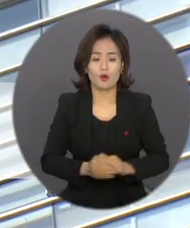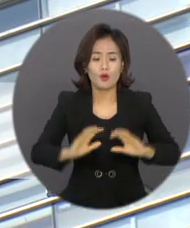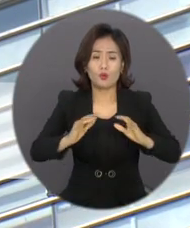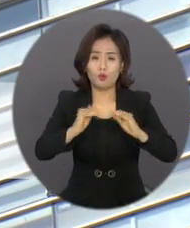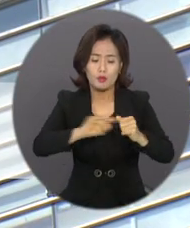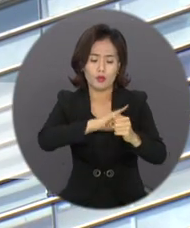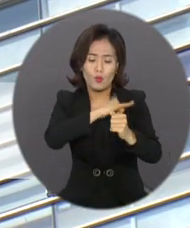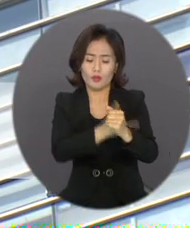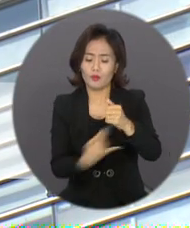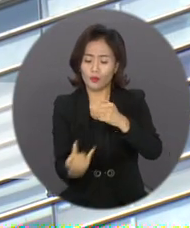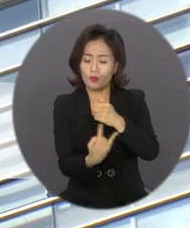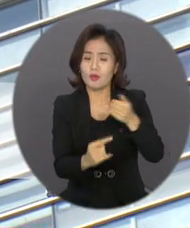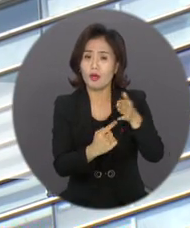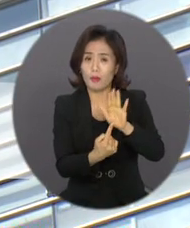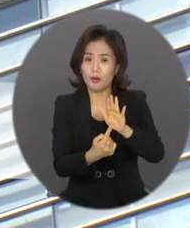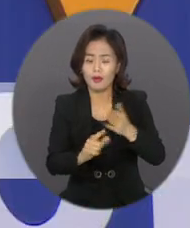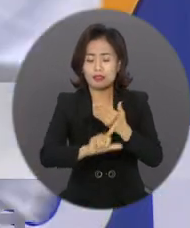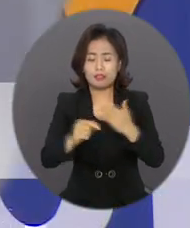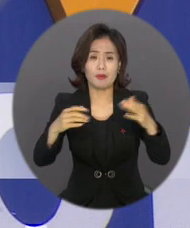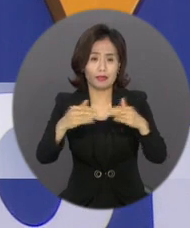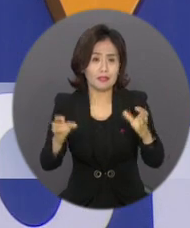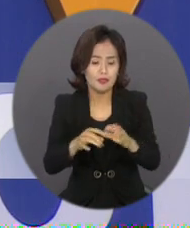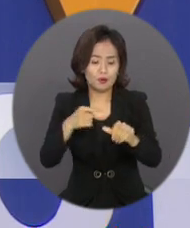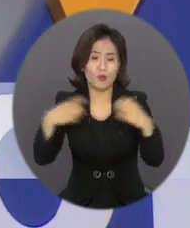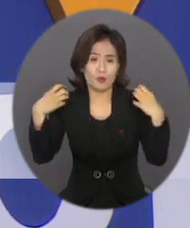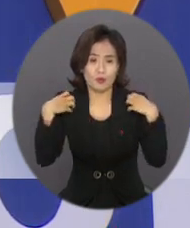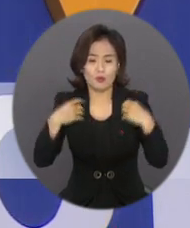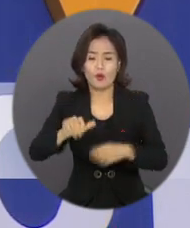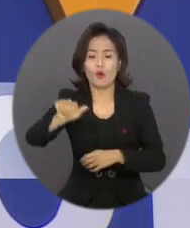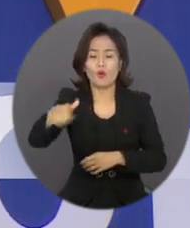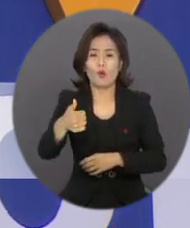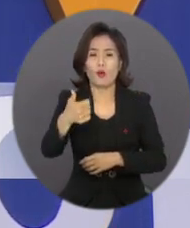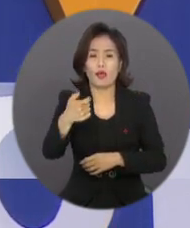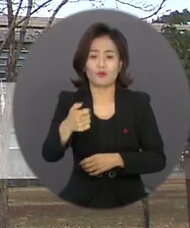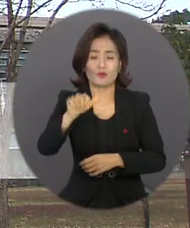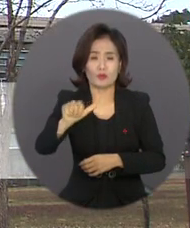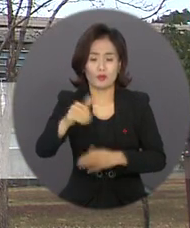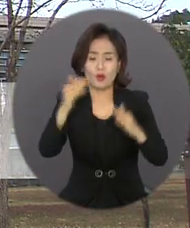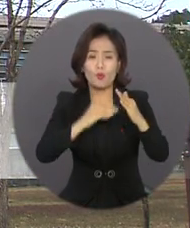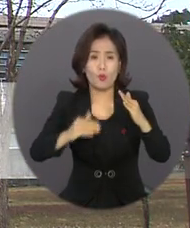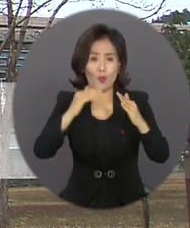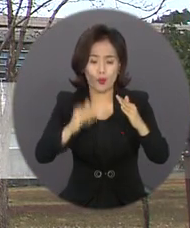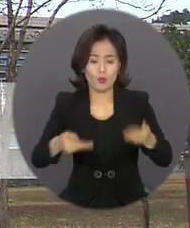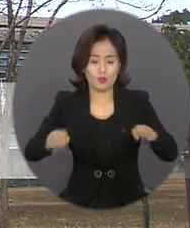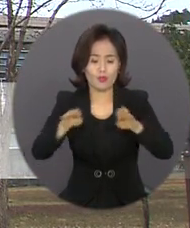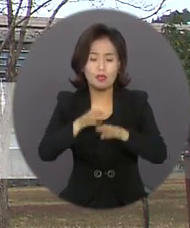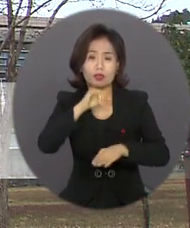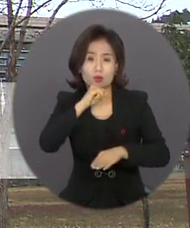국민 권익위원회가 발표한 지방자치단체와 교육청 등 500 예수 9개 공공기관 대상 청렴도